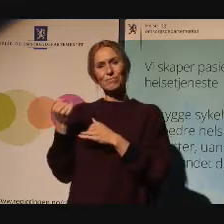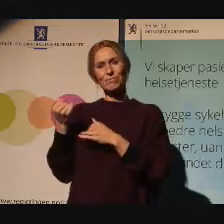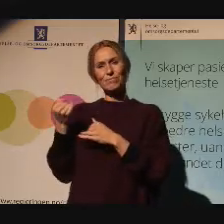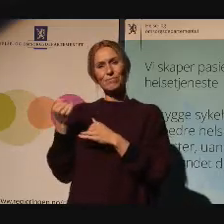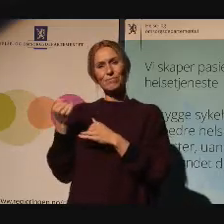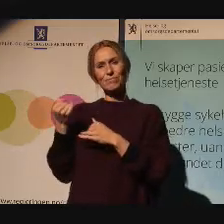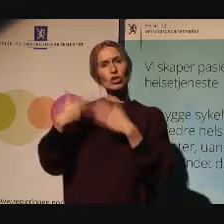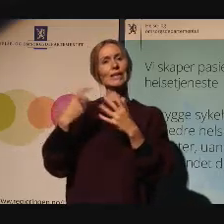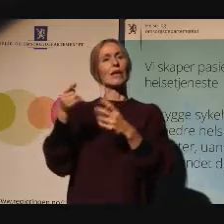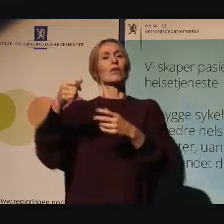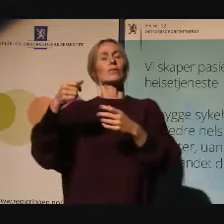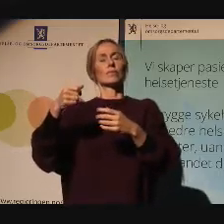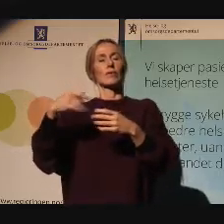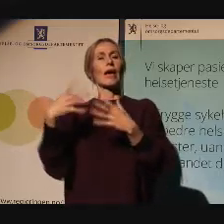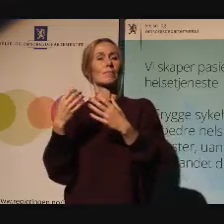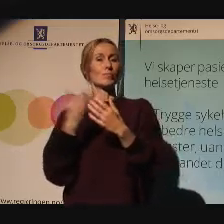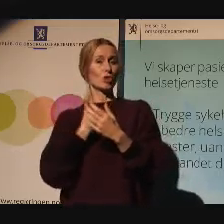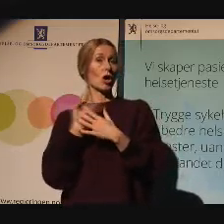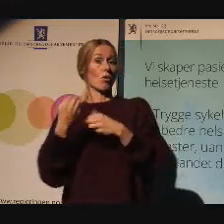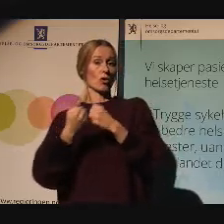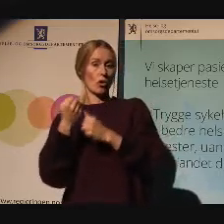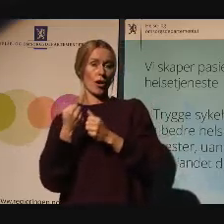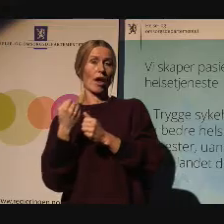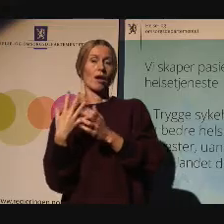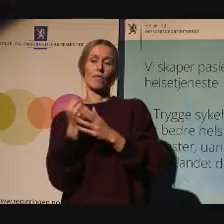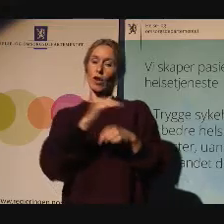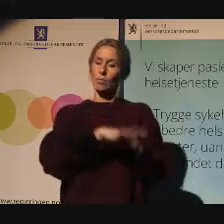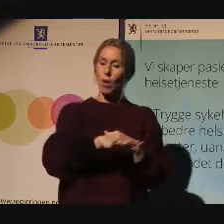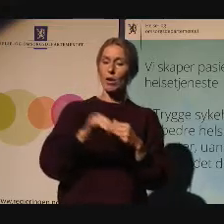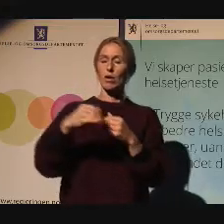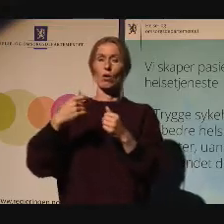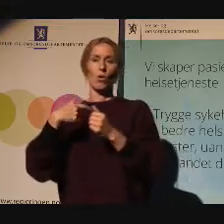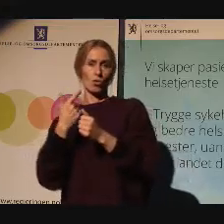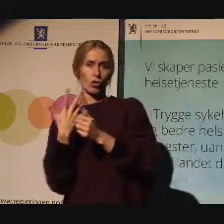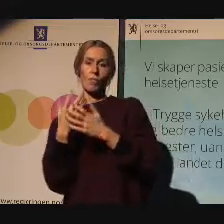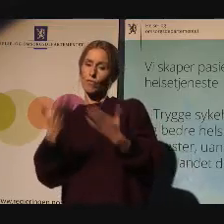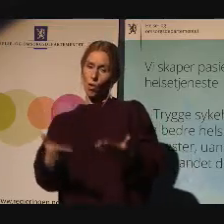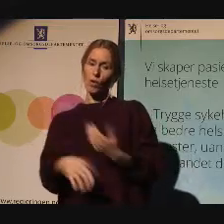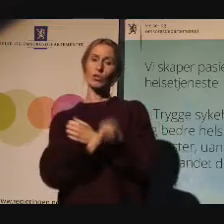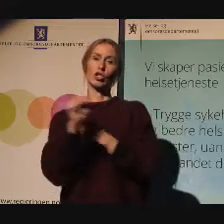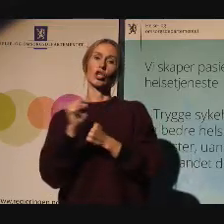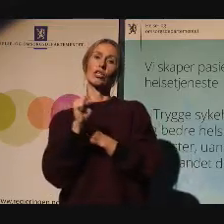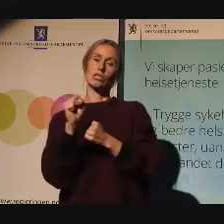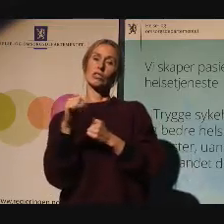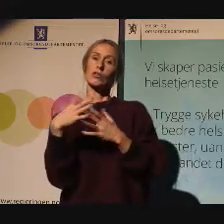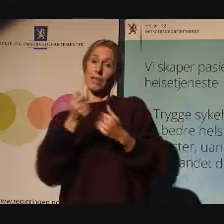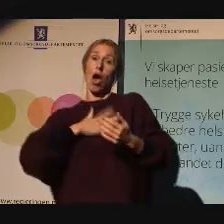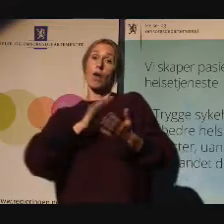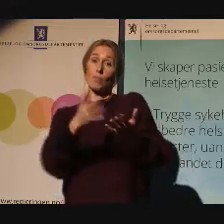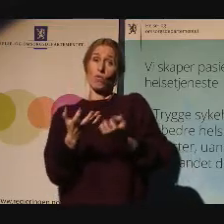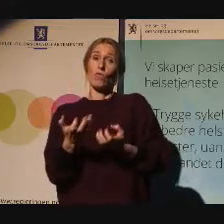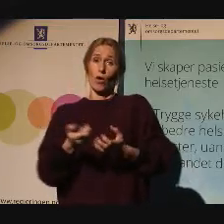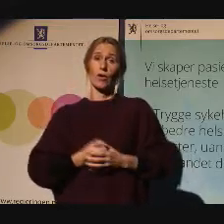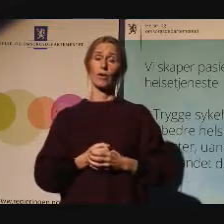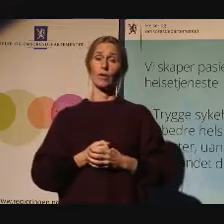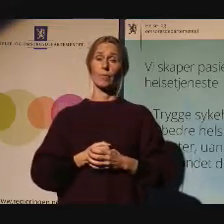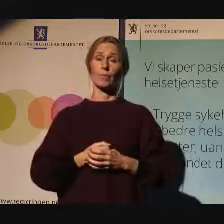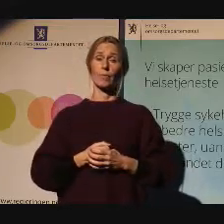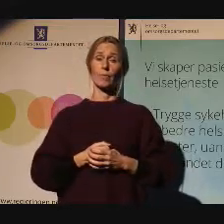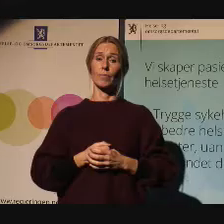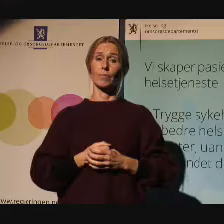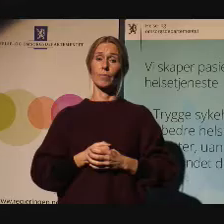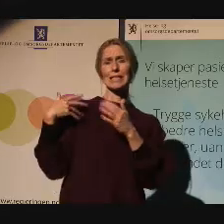for at alle barn i barnevernet får den beskyttelsen og den omsorgen som de har behov for. Det har også den senere tiden